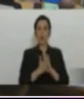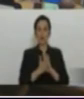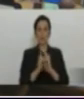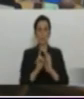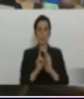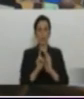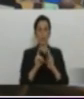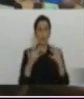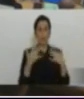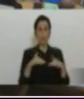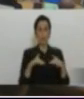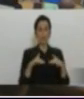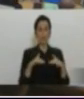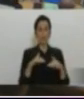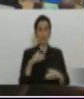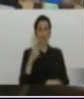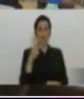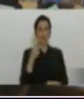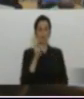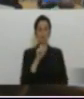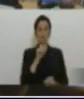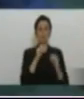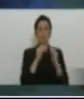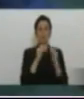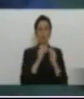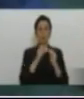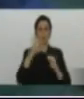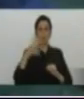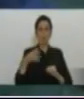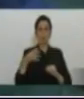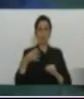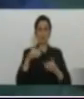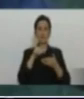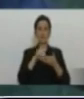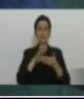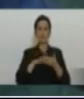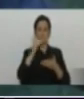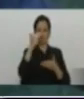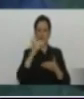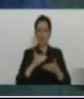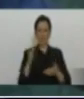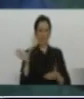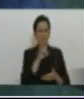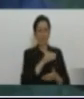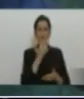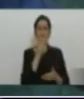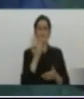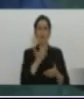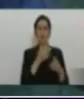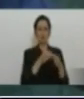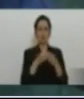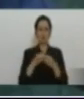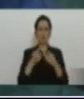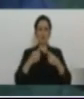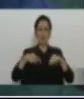Родис икнеба, асетукатес процесси, как зелеволи вакцинации, аравиницис. Экономика чамошалец. Сакартвелот, арис,